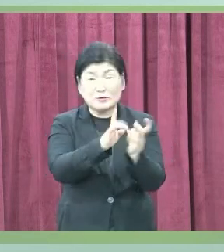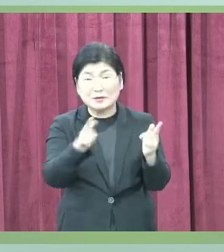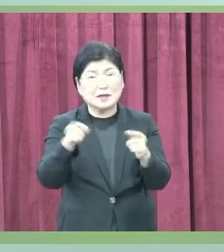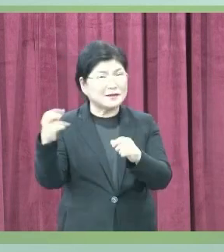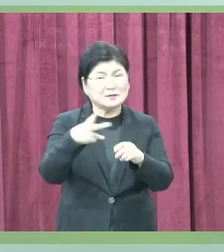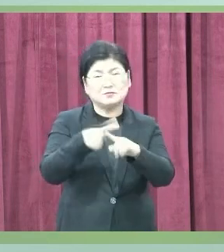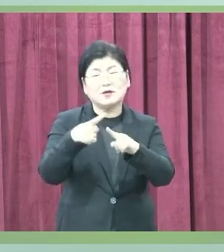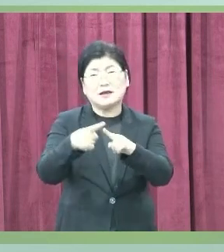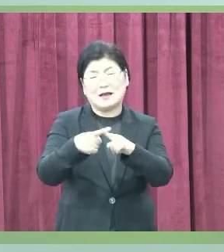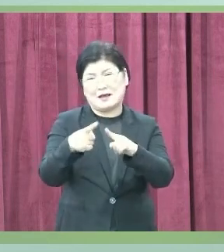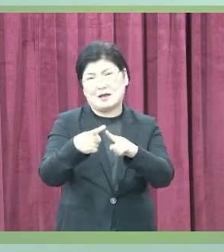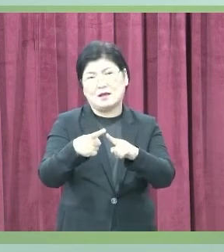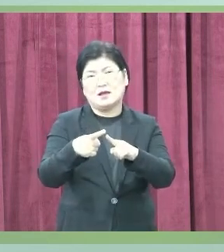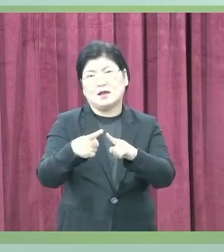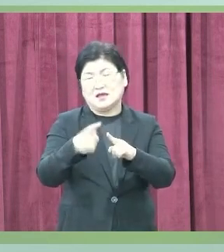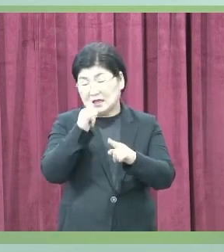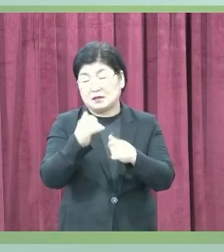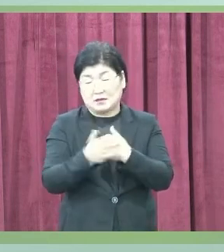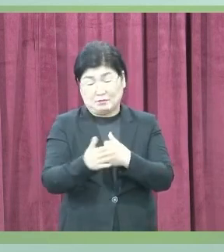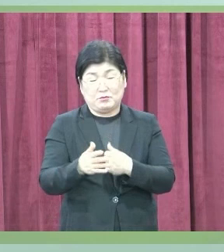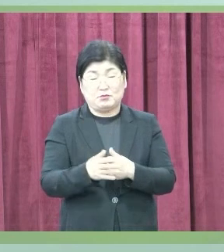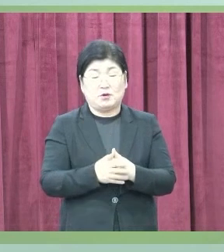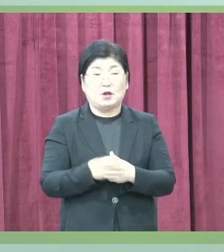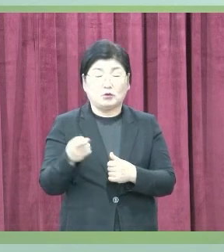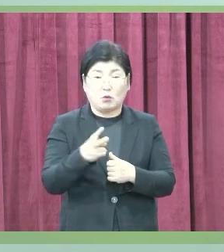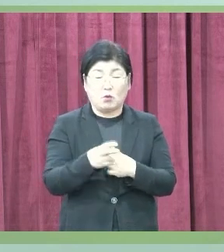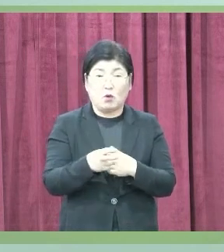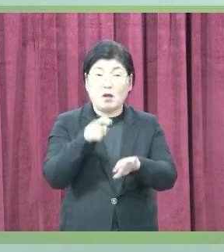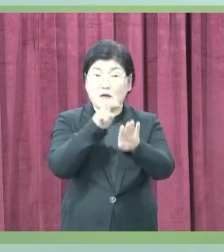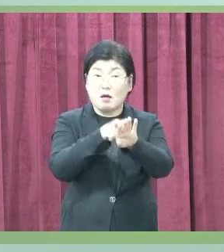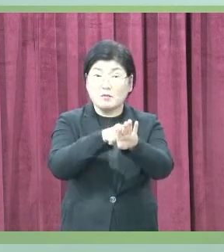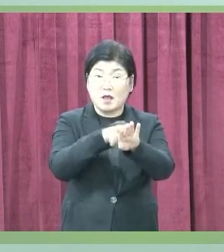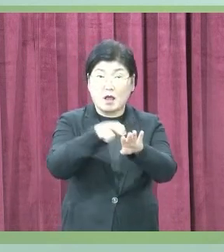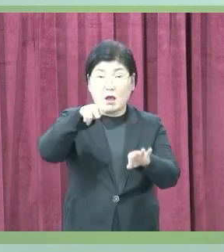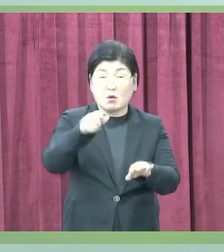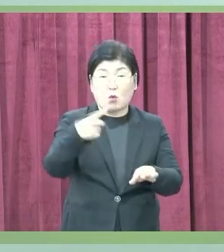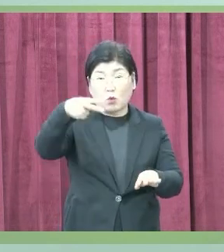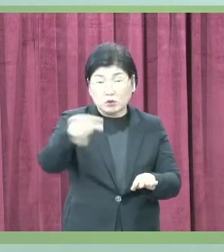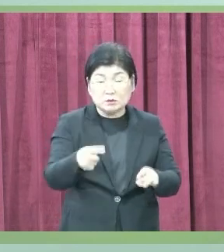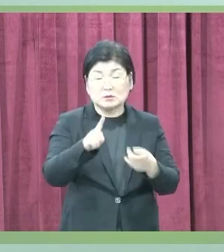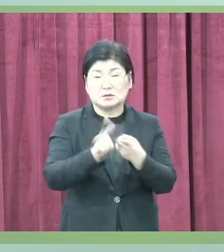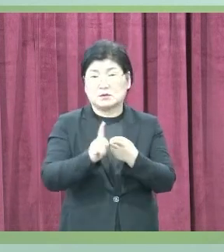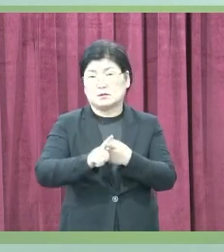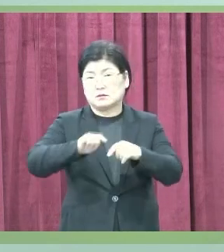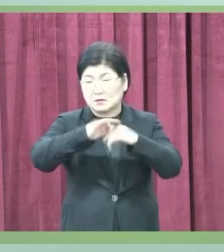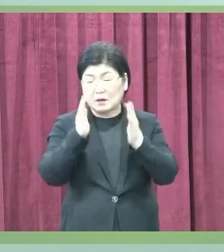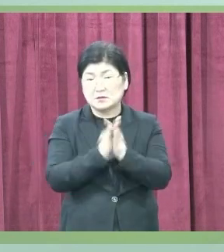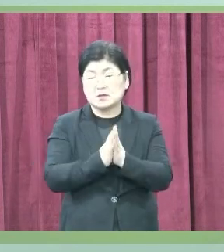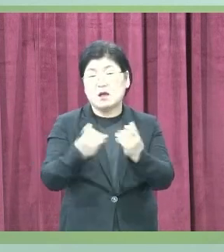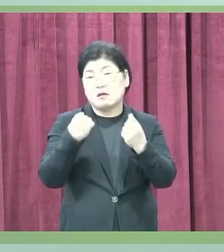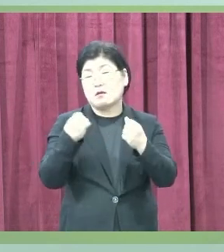있습니다. 그리고 기본적으로 갖고 있는 진단 코드에 대한 신뢰도 정확도는 모든 이 건보 자료를